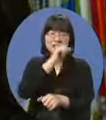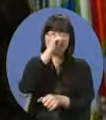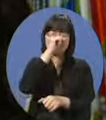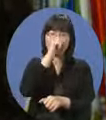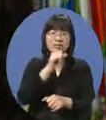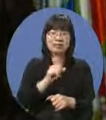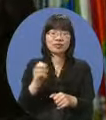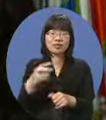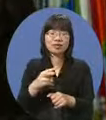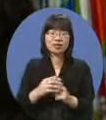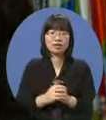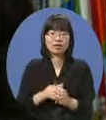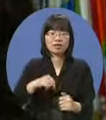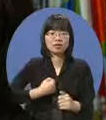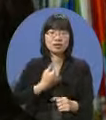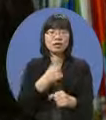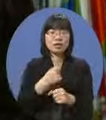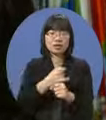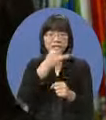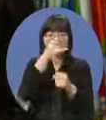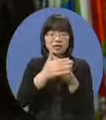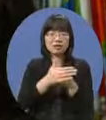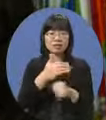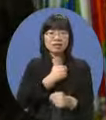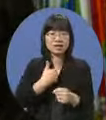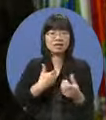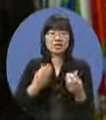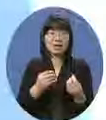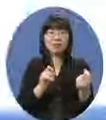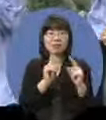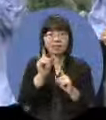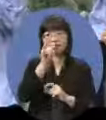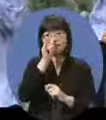장점이고 아이들도 자기가 스스로 만드니까 자신감도 생기고.